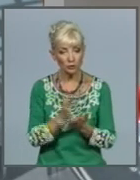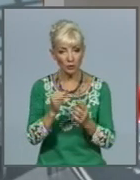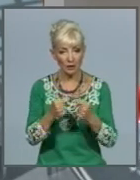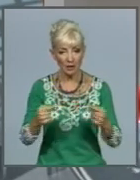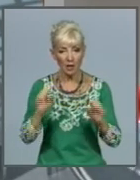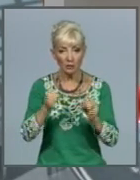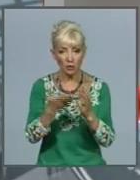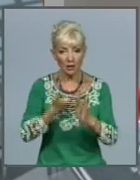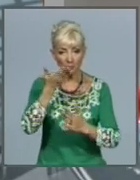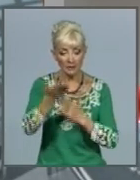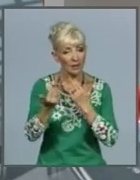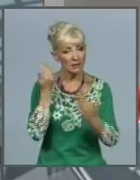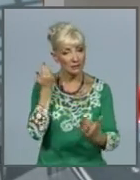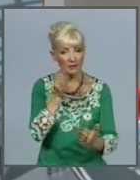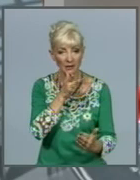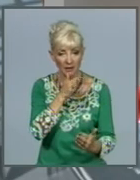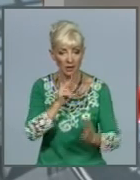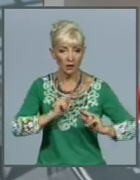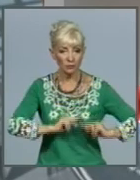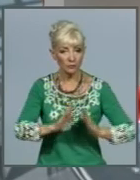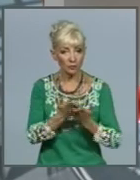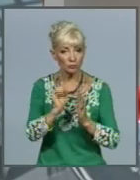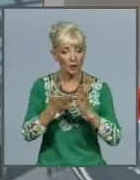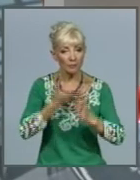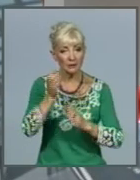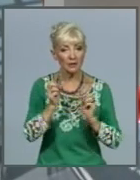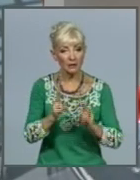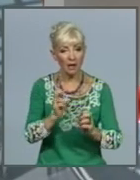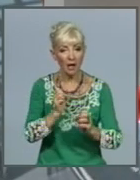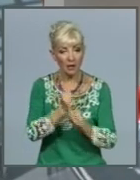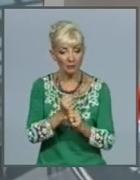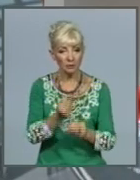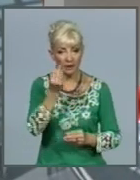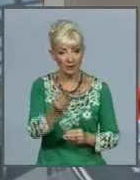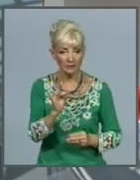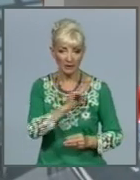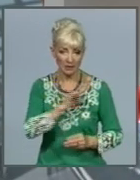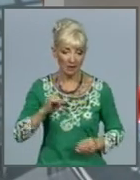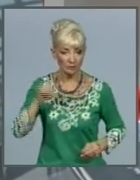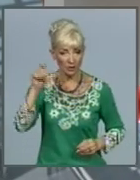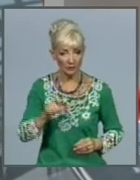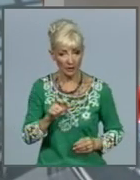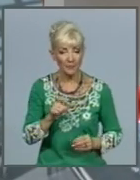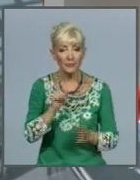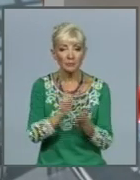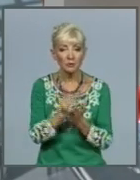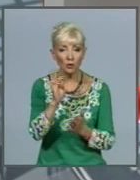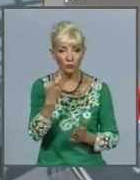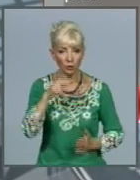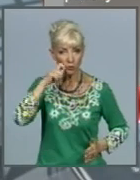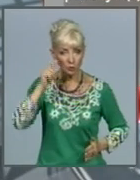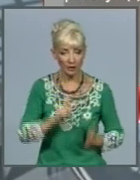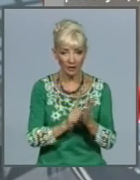завчасно. Трудову книжку може подати як роботодавець, так і сам користувач. До речі, Пенсійний фонд України розпочав роботу